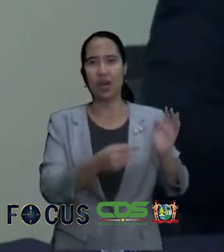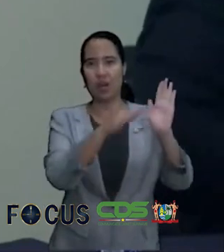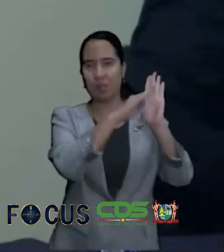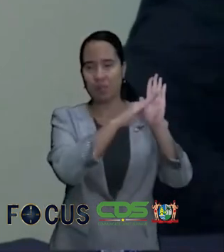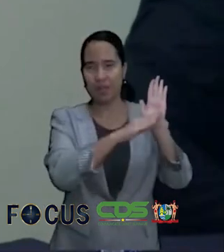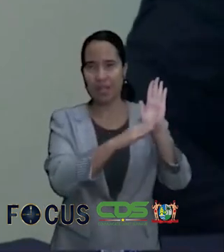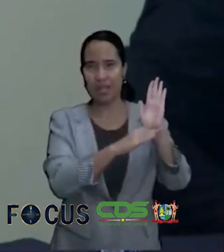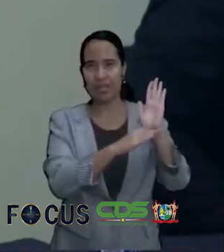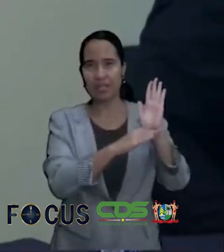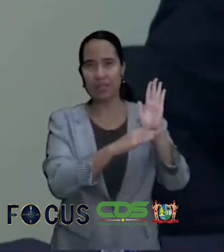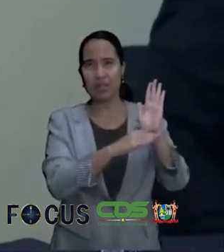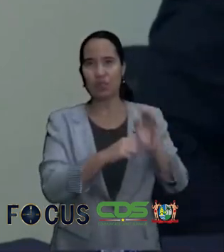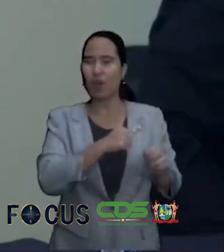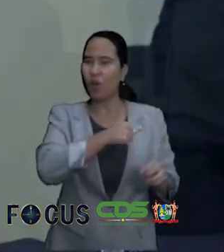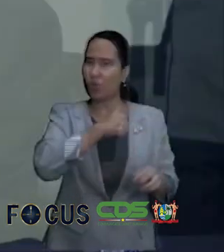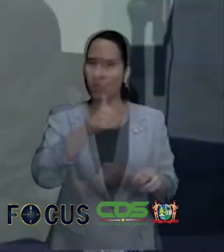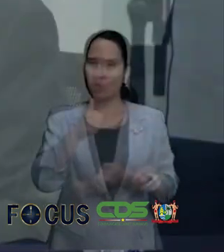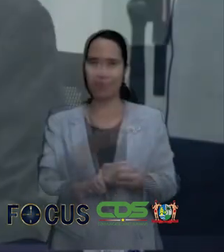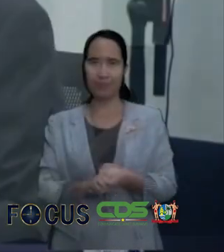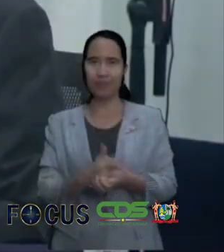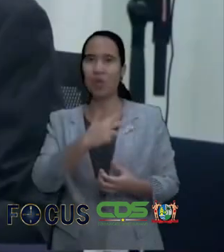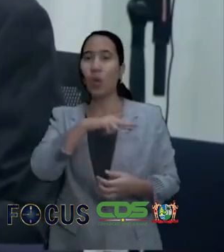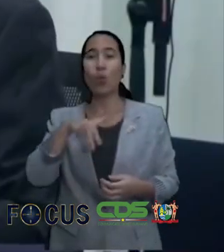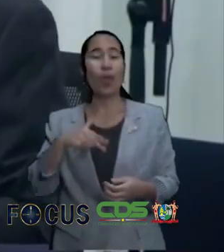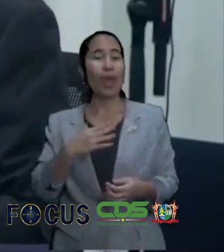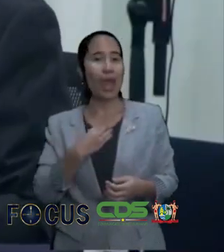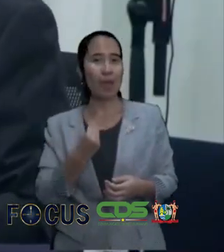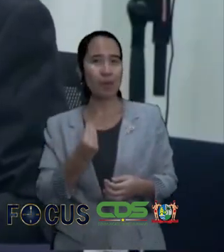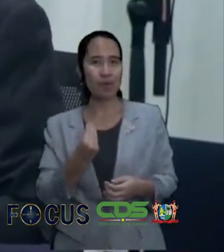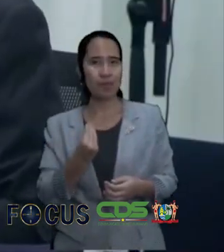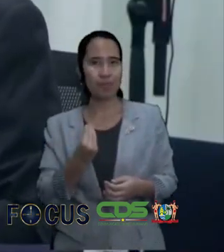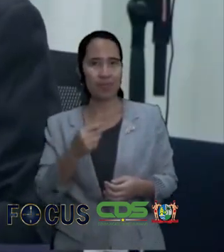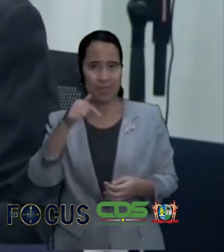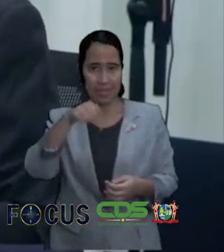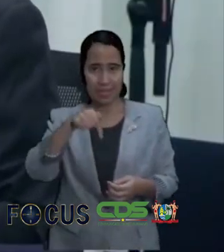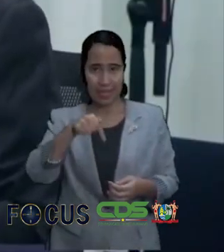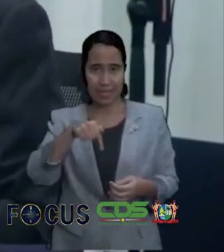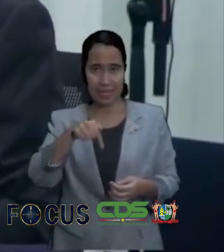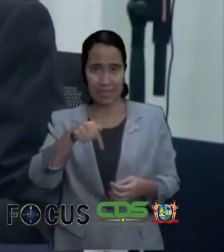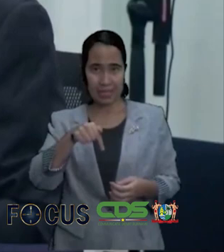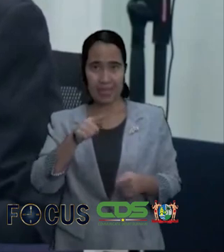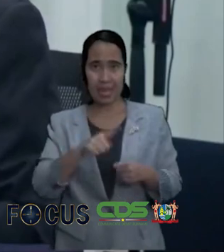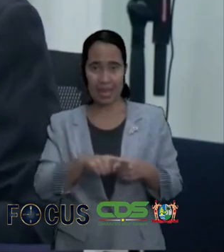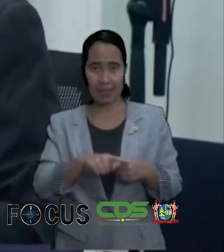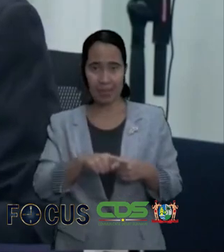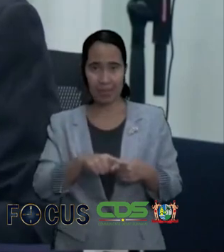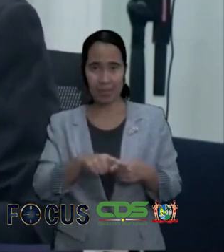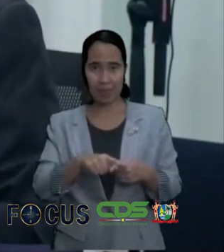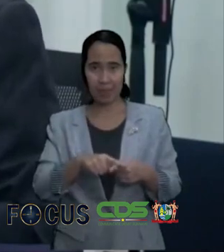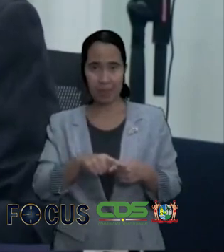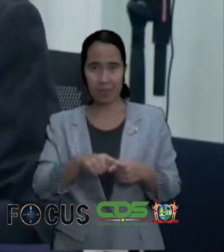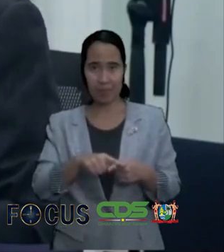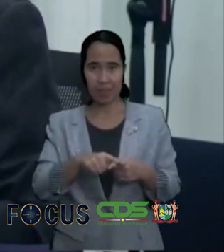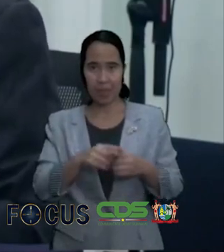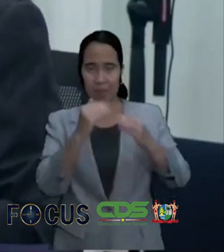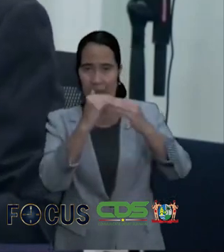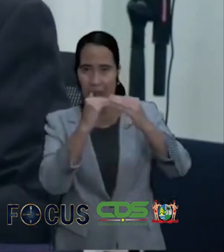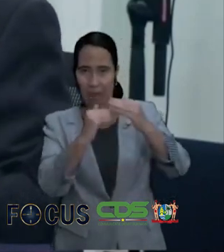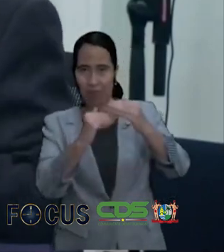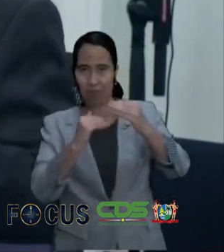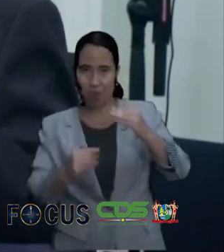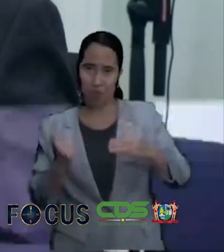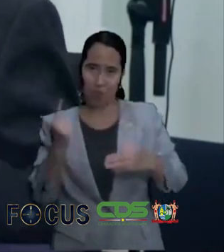van een goed geregelde macro-economie. Wij hebben dus deze keer gezegd, bij de afbouw van de